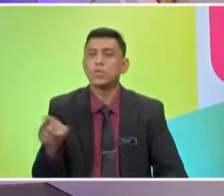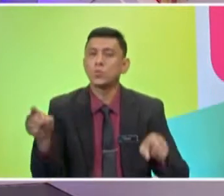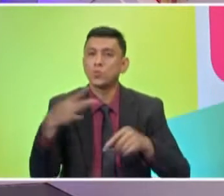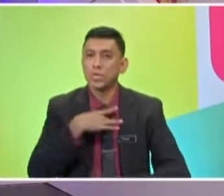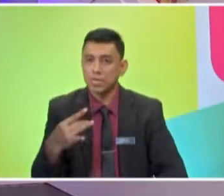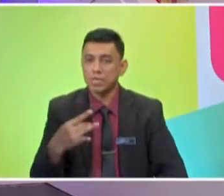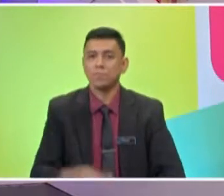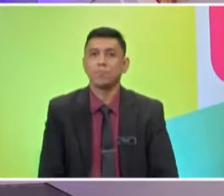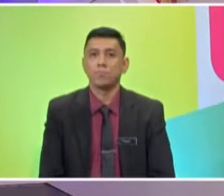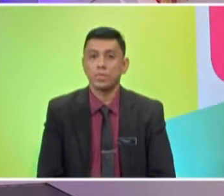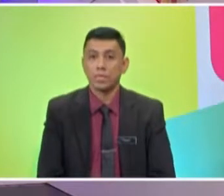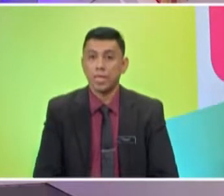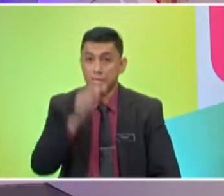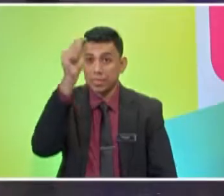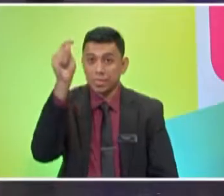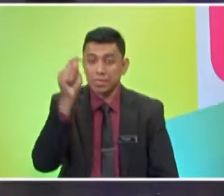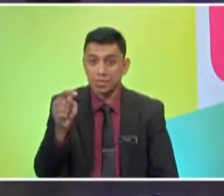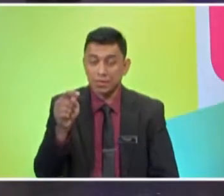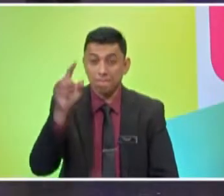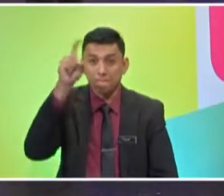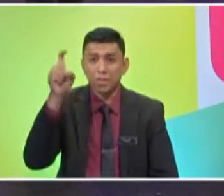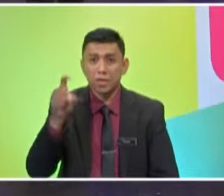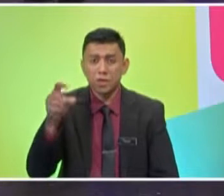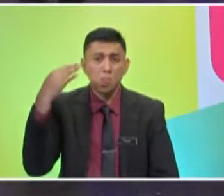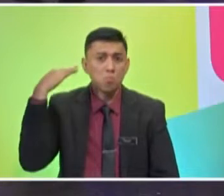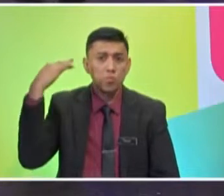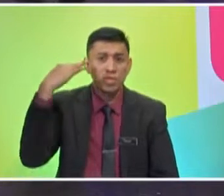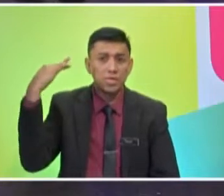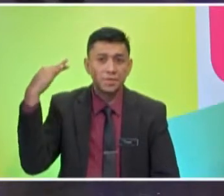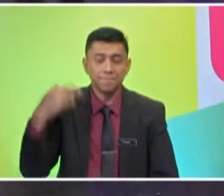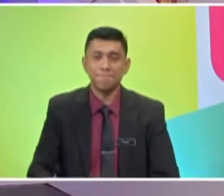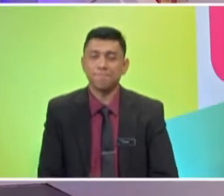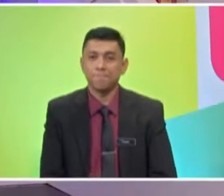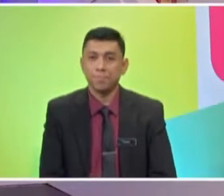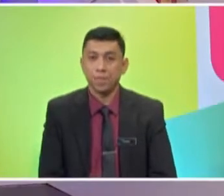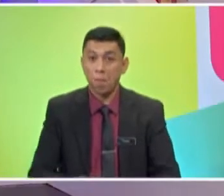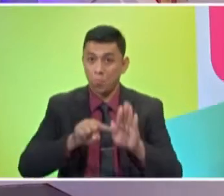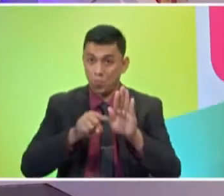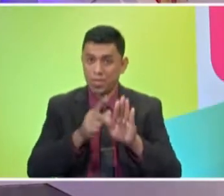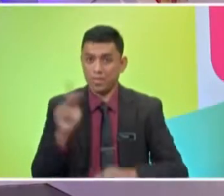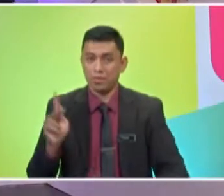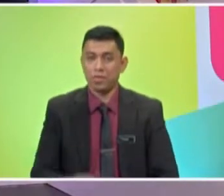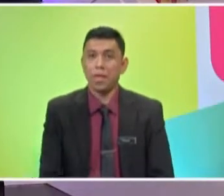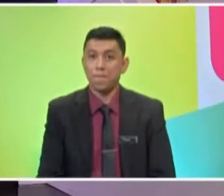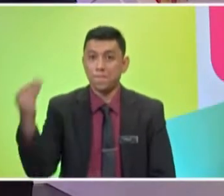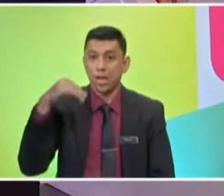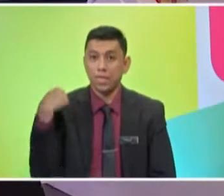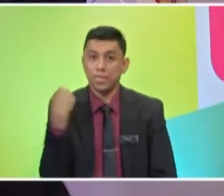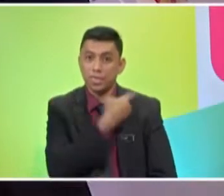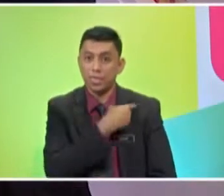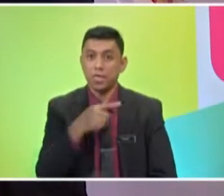teka bunyi. Hoi, saya memang suka sangat cikgu teka bunyi ni cikgu. Okey, nak mulakan? Boleh ke cikgu? Mari kita mulakan.